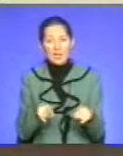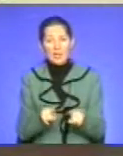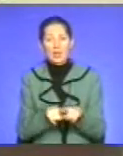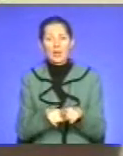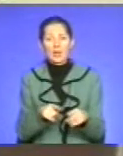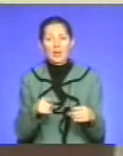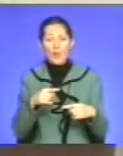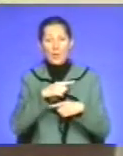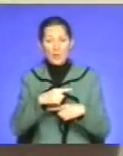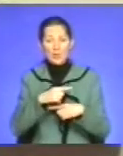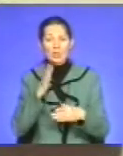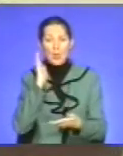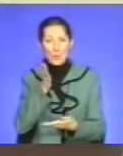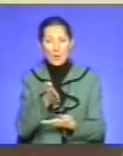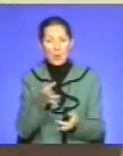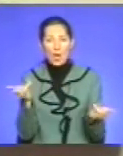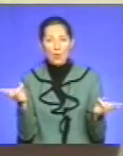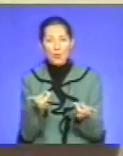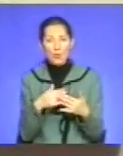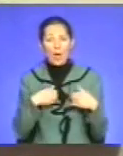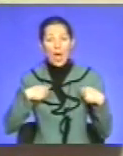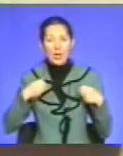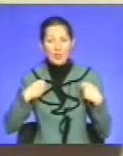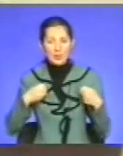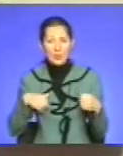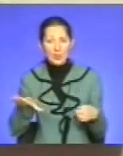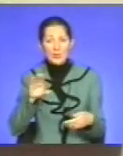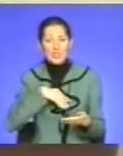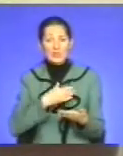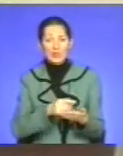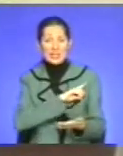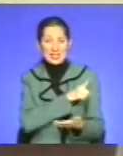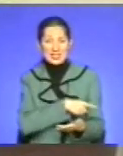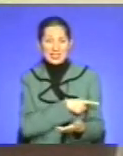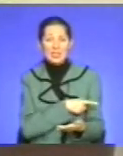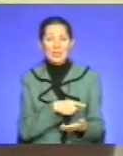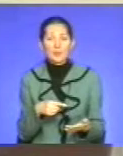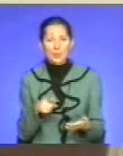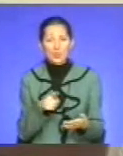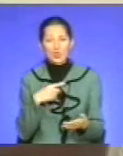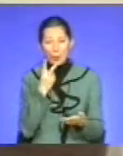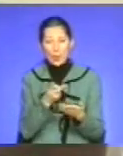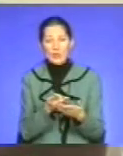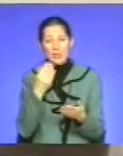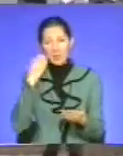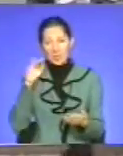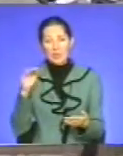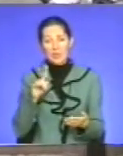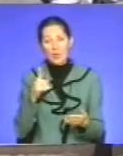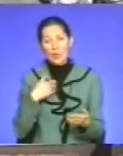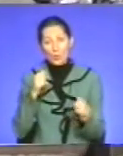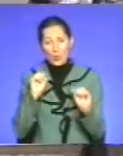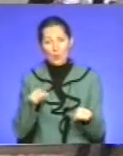пряма. Потрібно активізувати всі свої сили і мобілізуватися, щоб показати найкраще, на що я здатна.